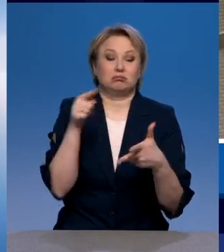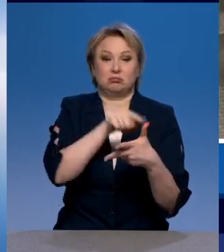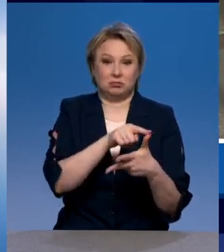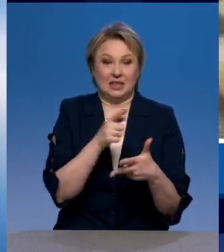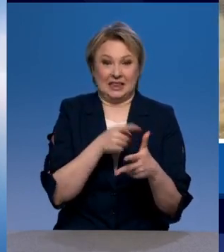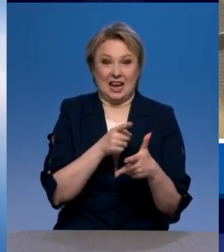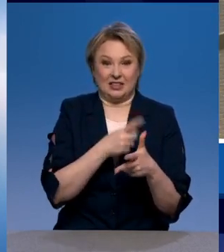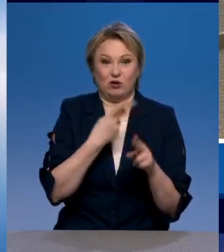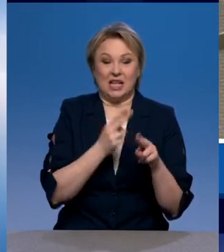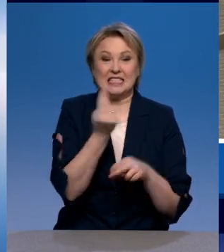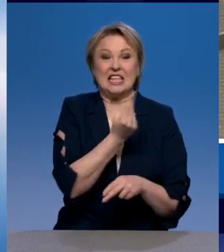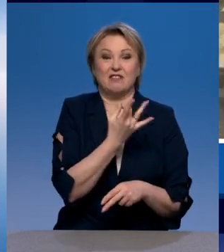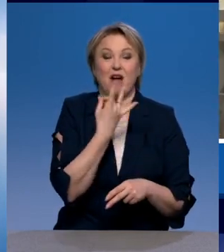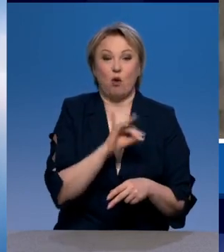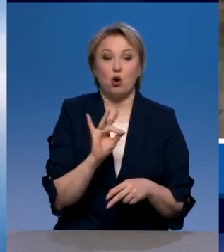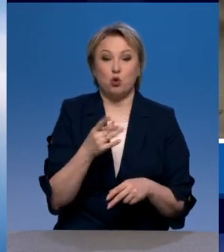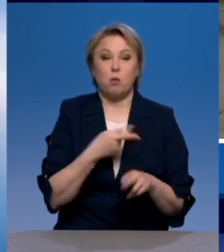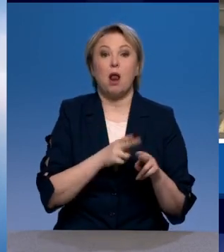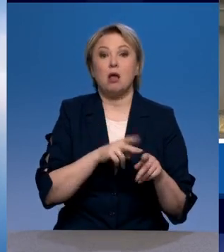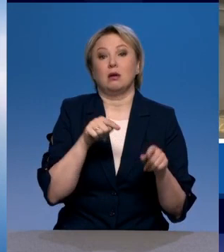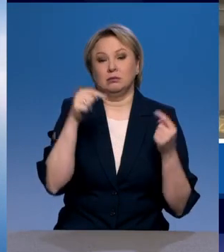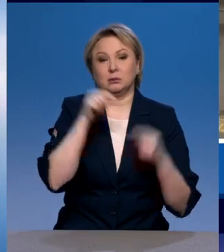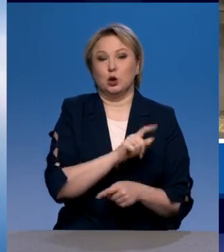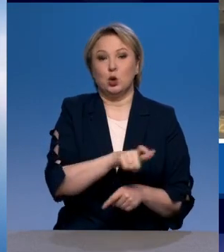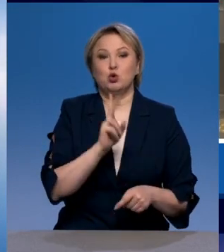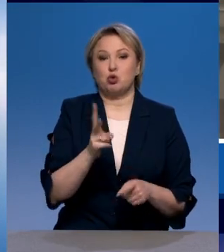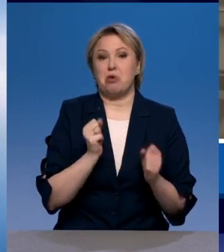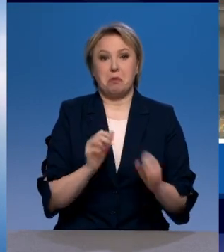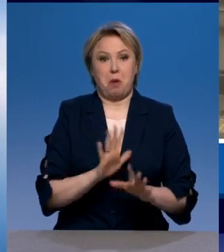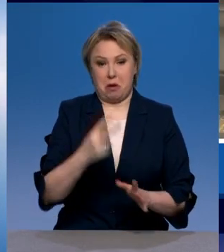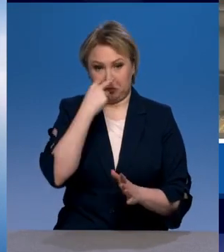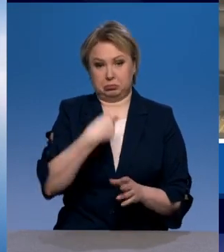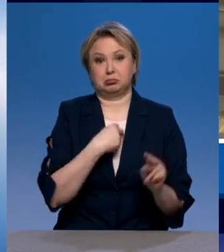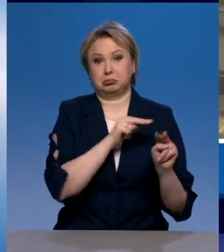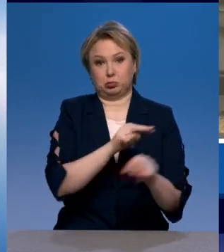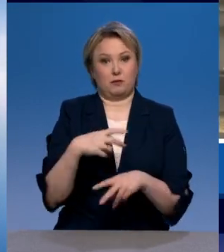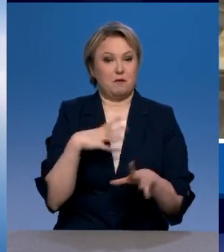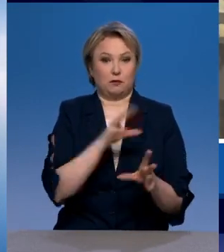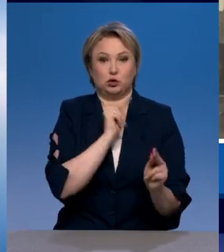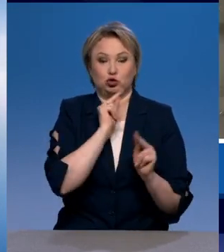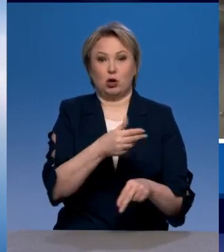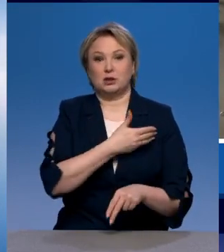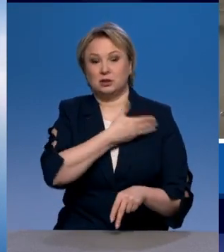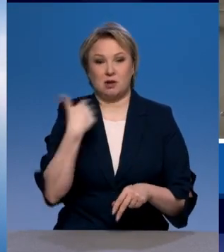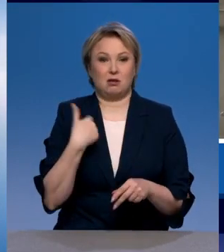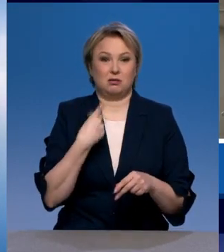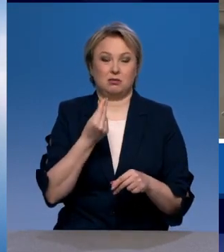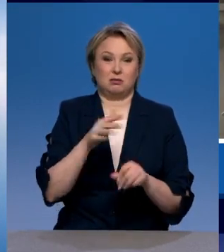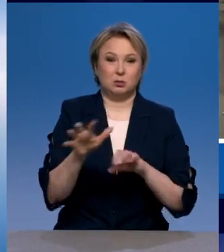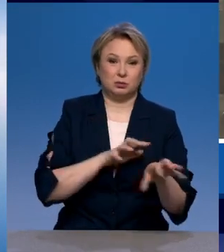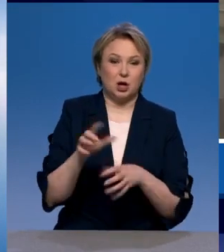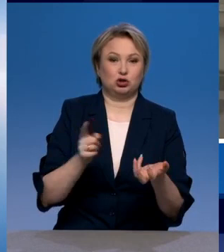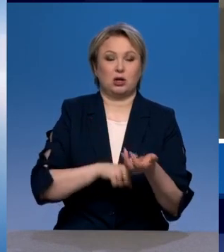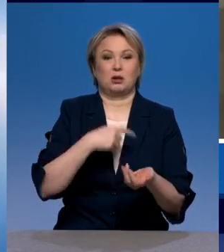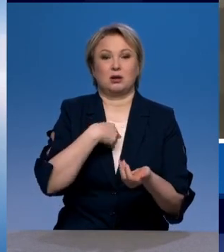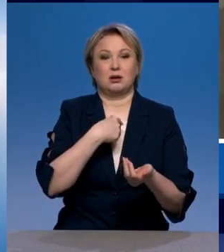которые действительно не боятся вот некой такой прозрачности, потому что у нас где-то на уровне